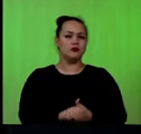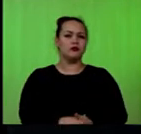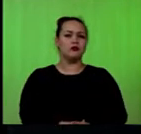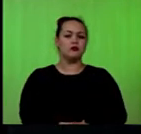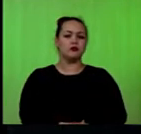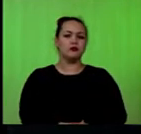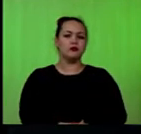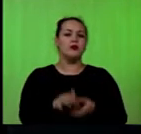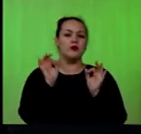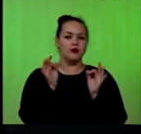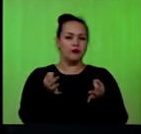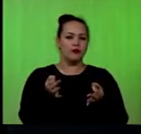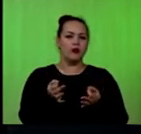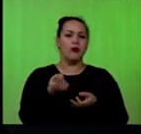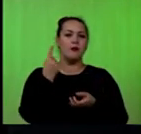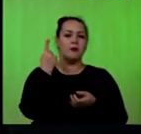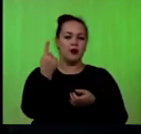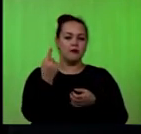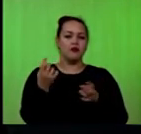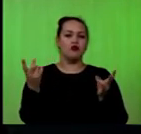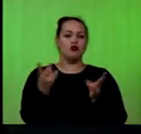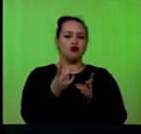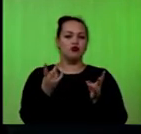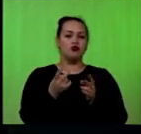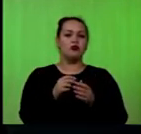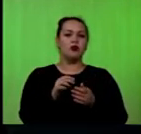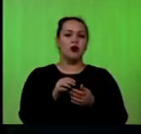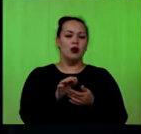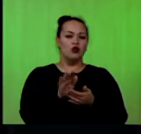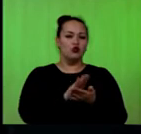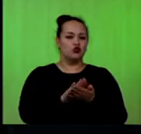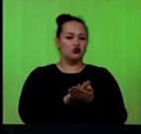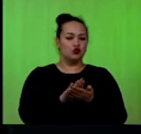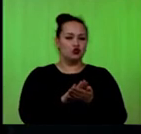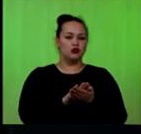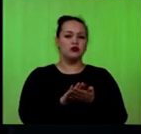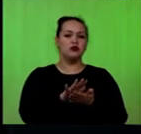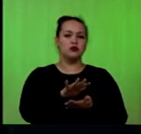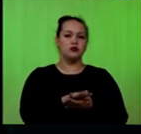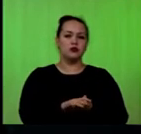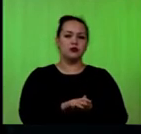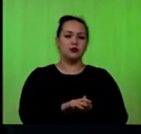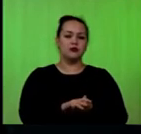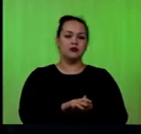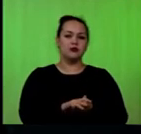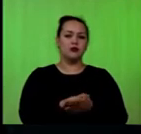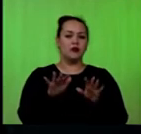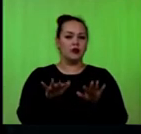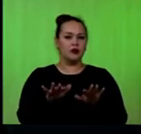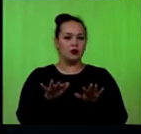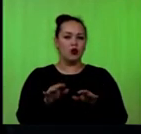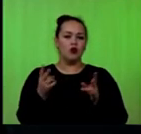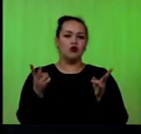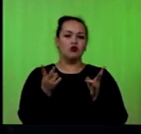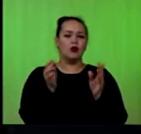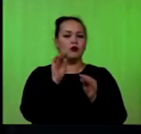правильно в первую очередь нужно убирать территорию обязательно нужно облагораживать